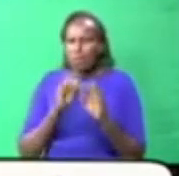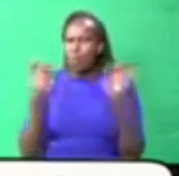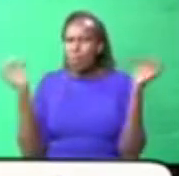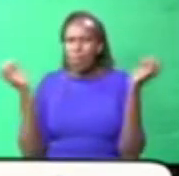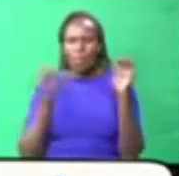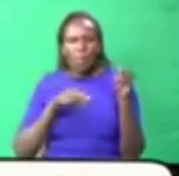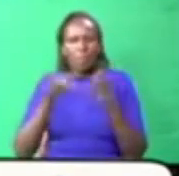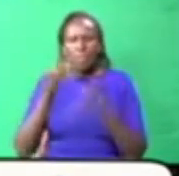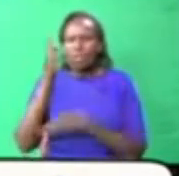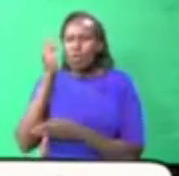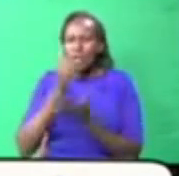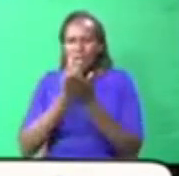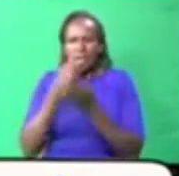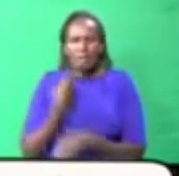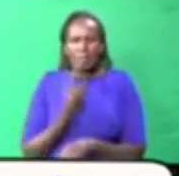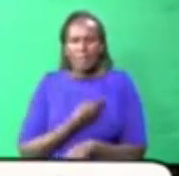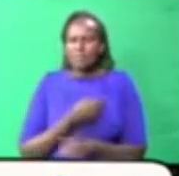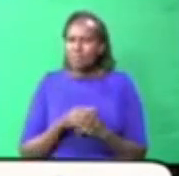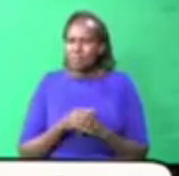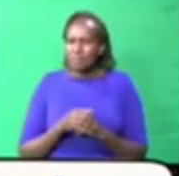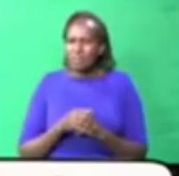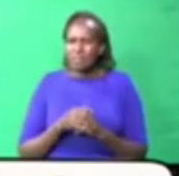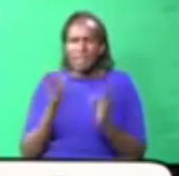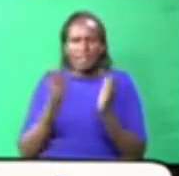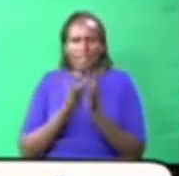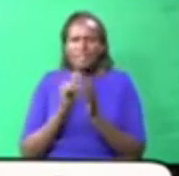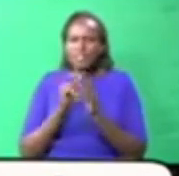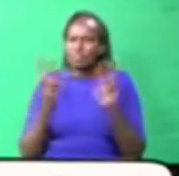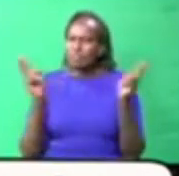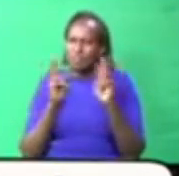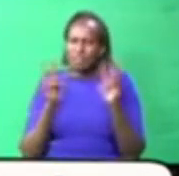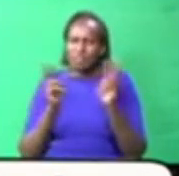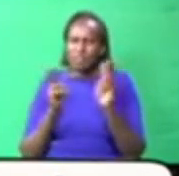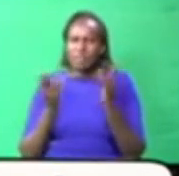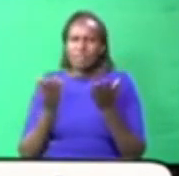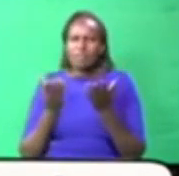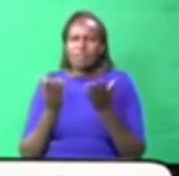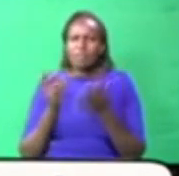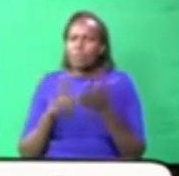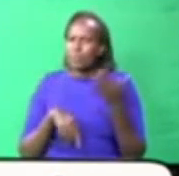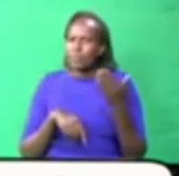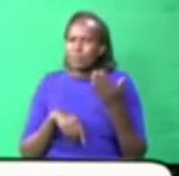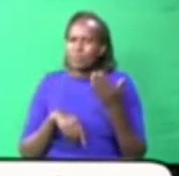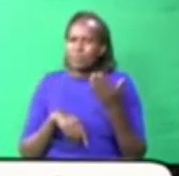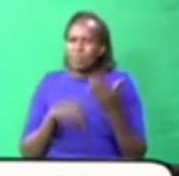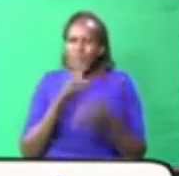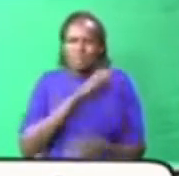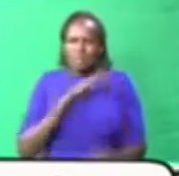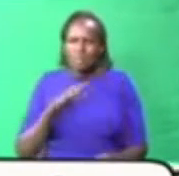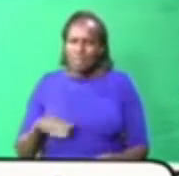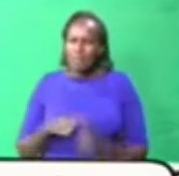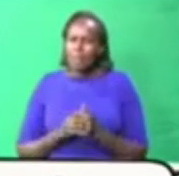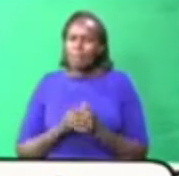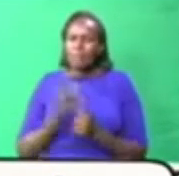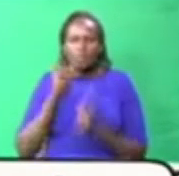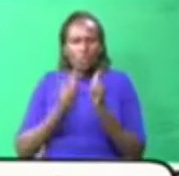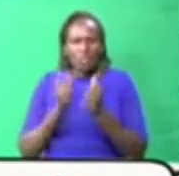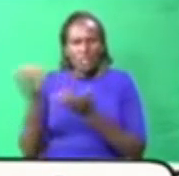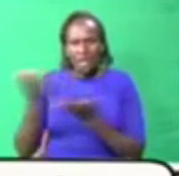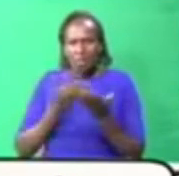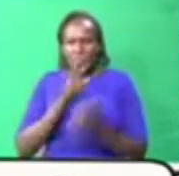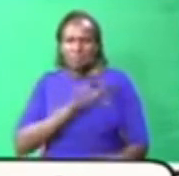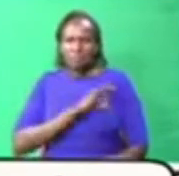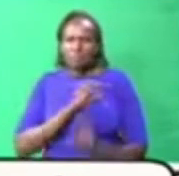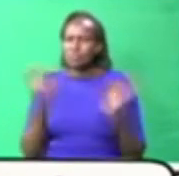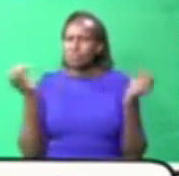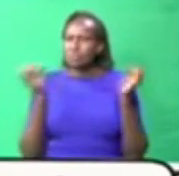God help us to grow that. That is very normal, ordinary Christianity ambayo haitaleta faida. Na